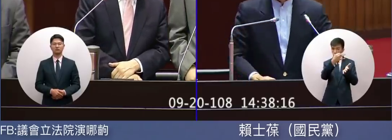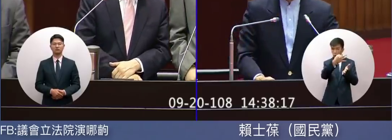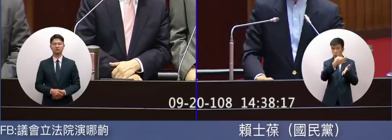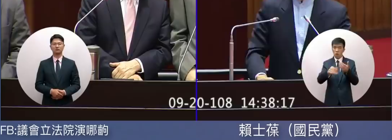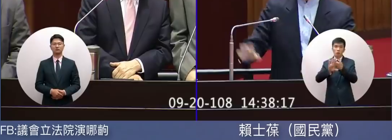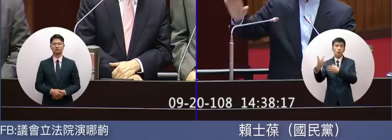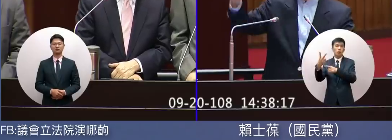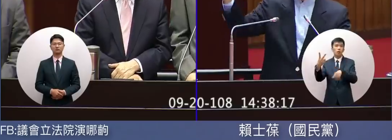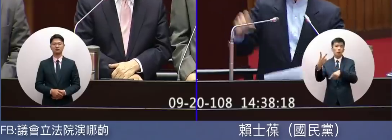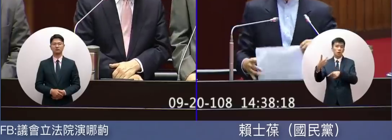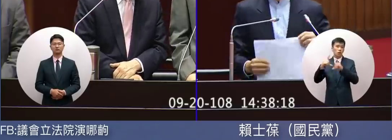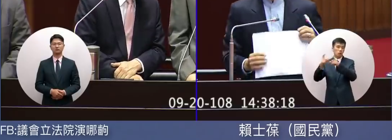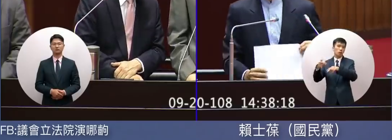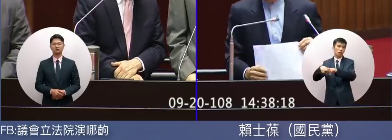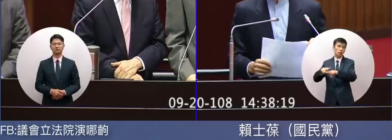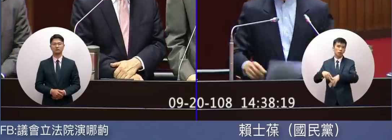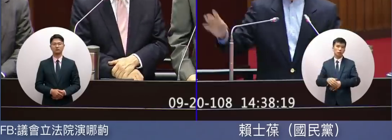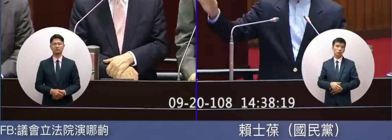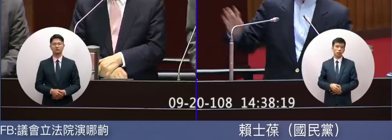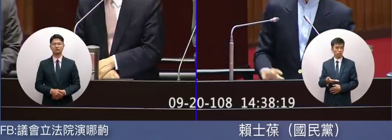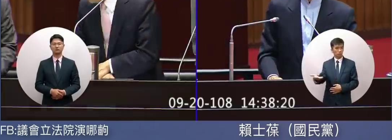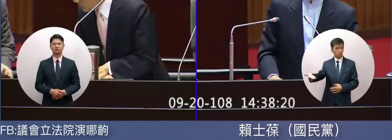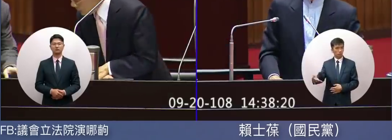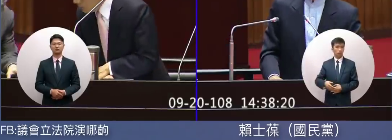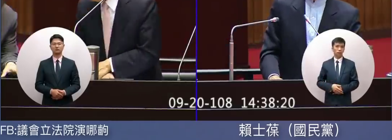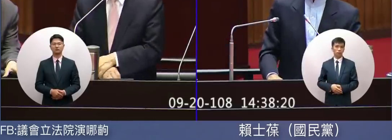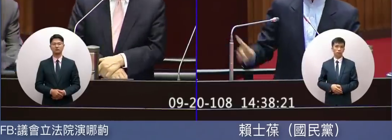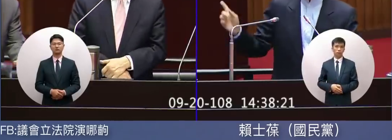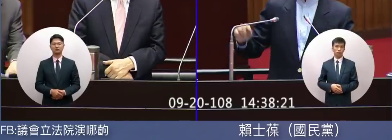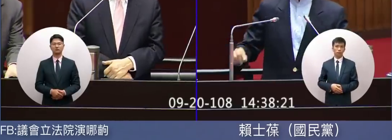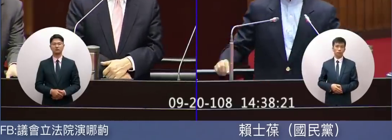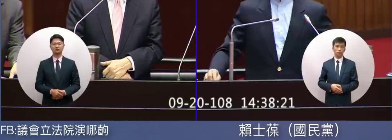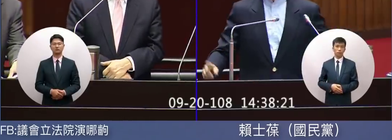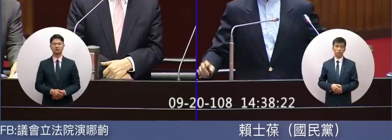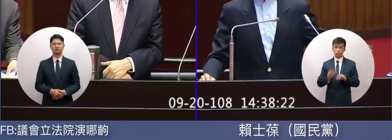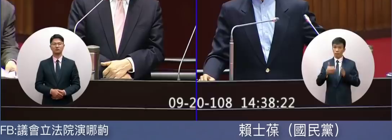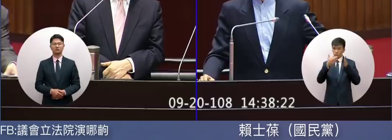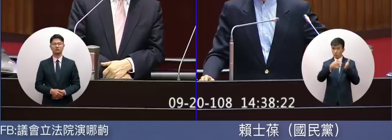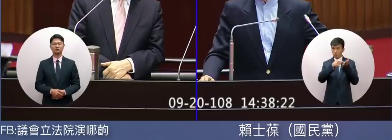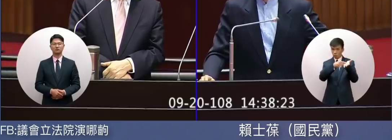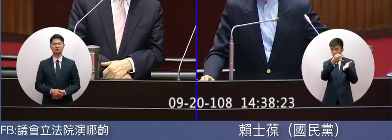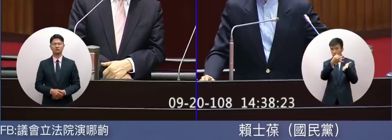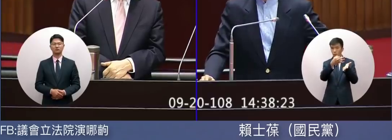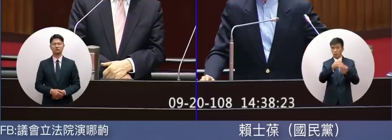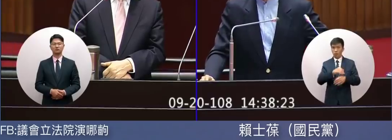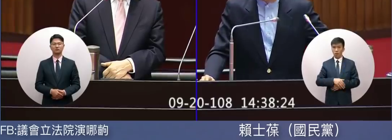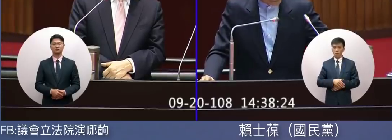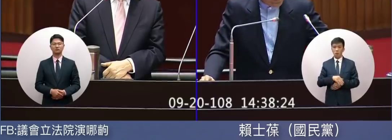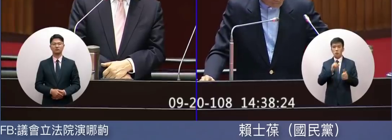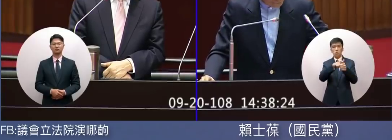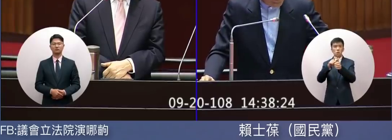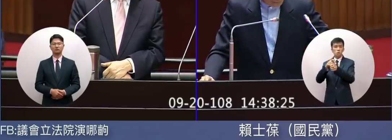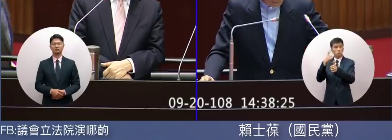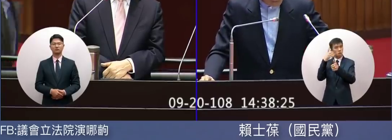了啊，两位请回来，请回。因为今天讲总预算了，我很多时间还很多题目要